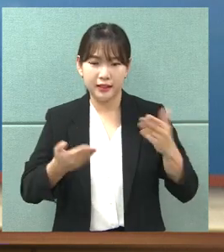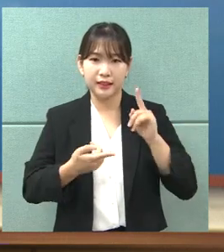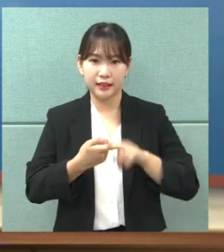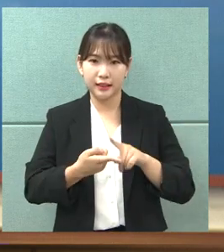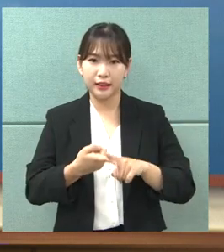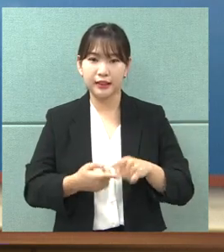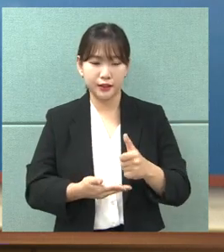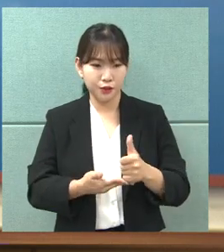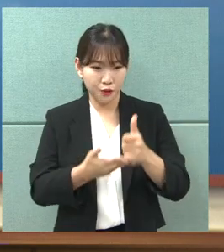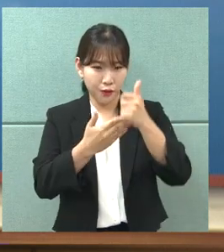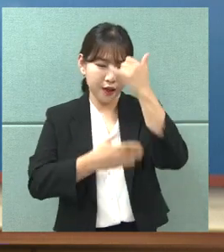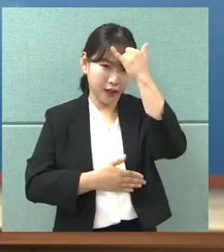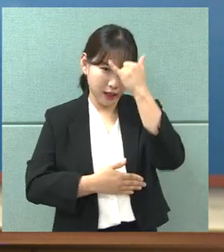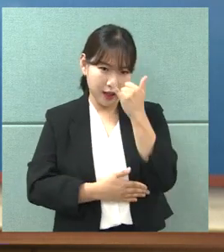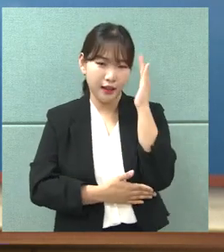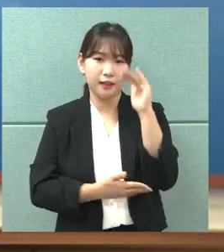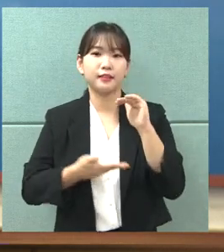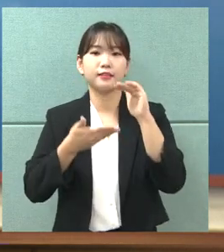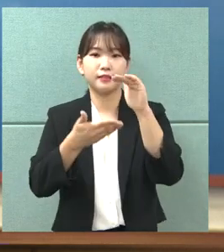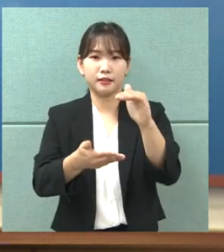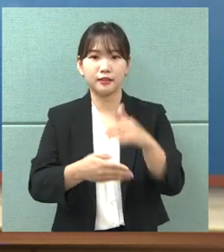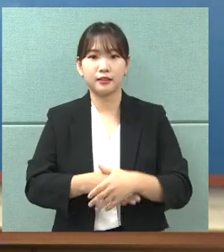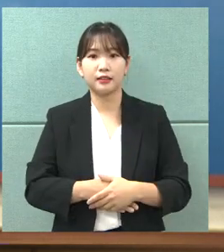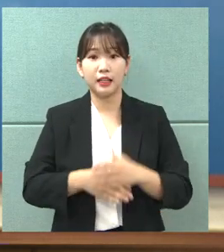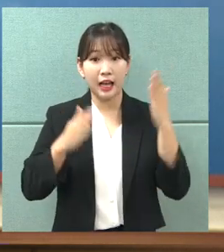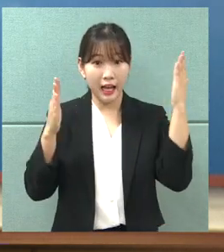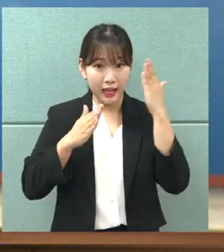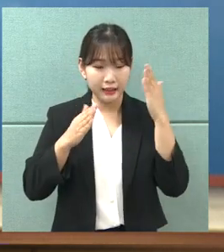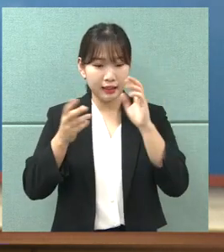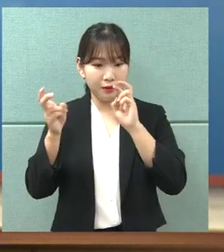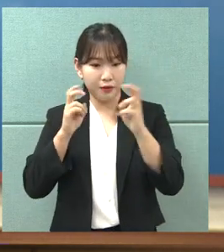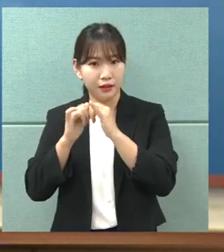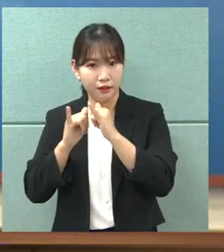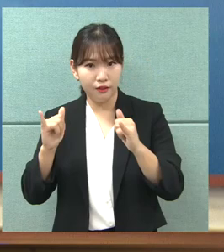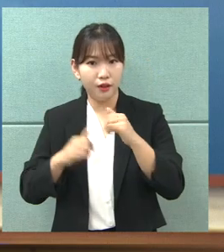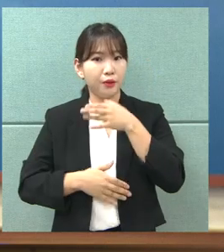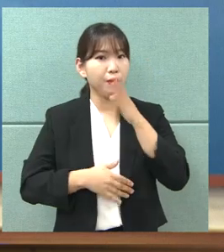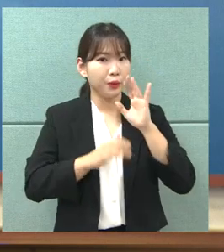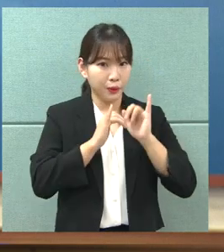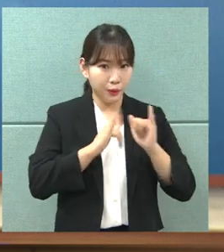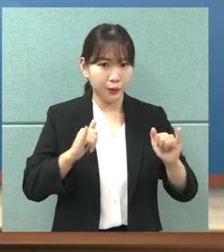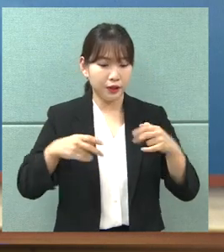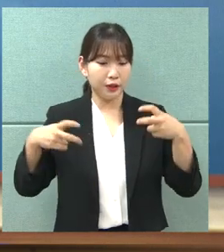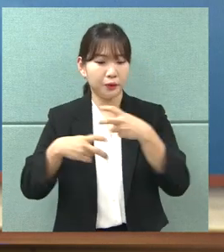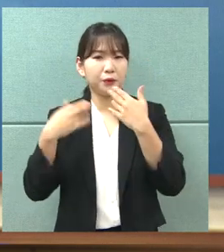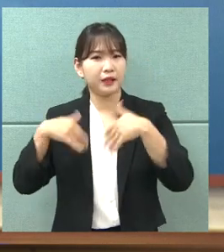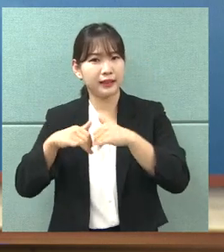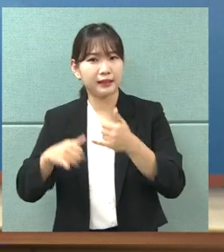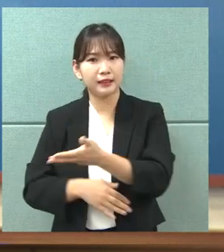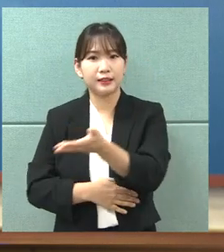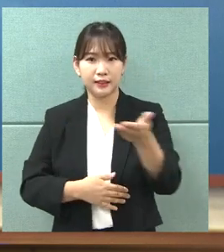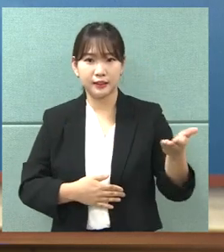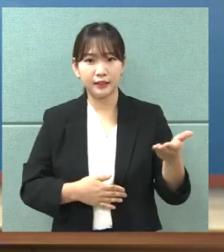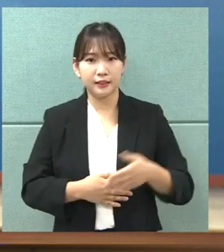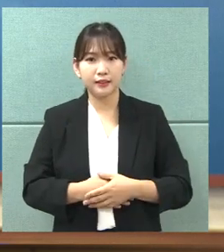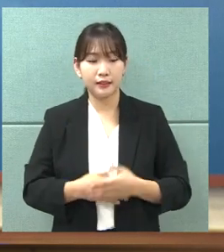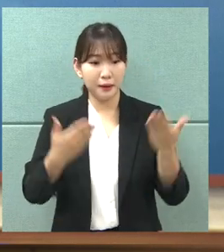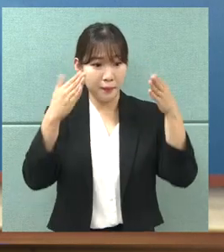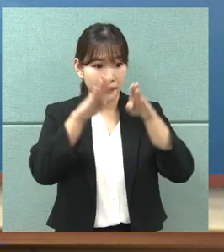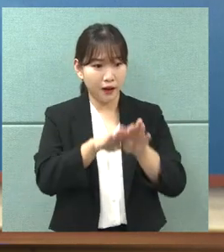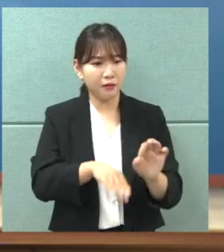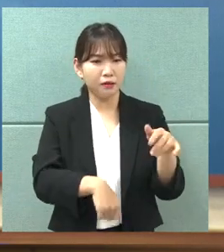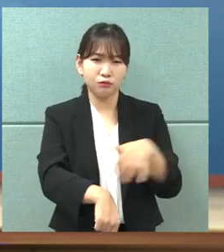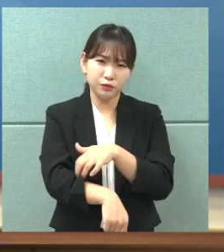대해 경의를 표합니다 학생회사원 노인 등 교통약자 여러분 파업으로 불편을